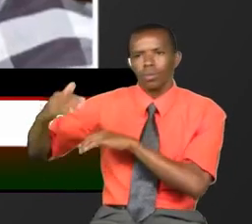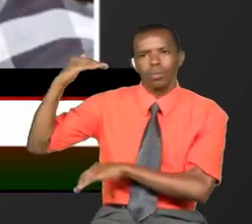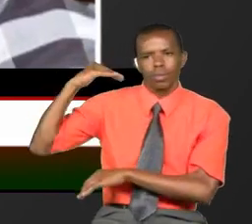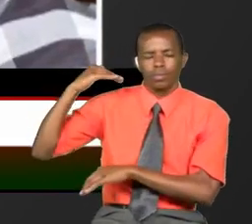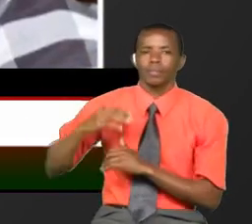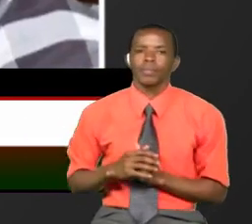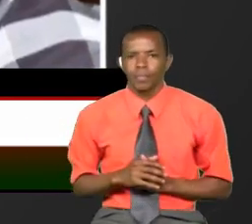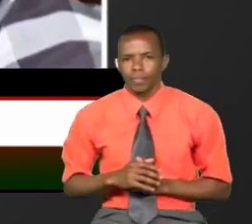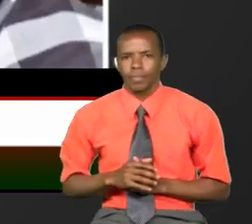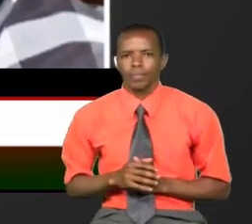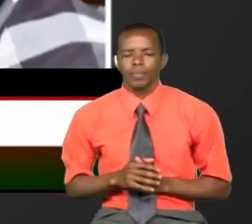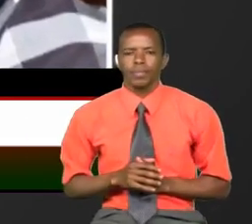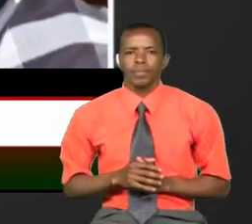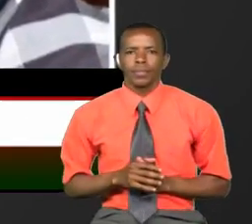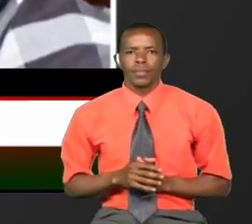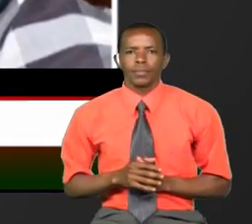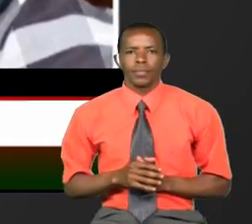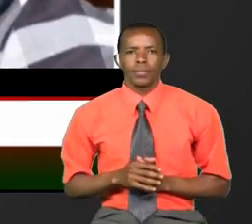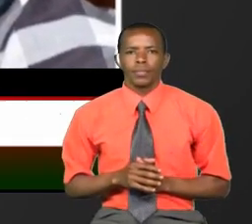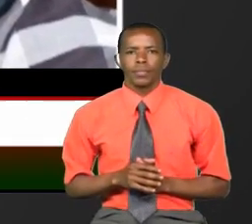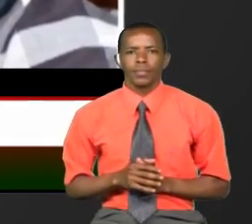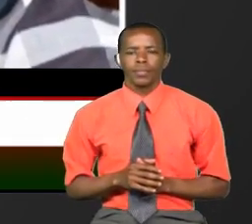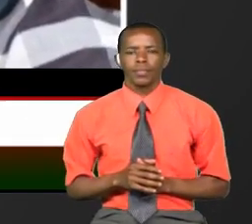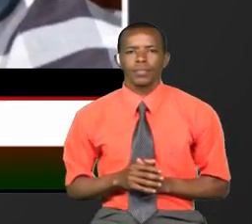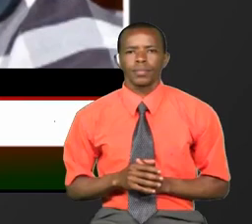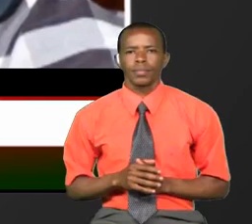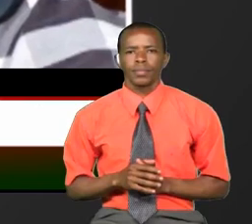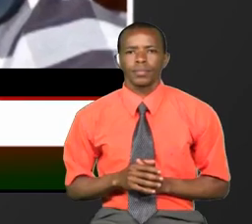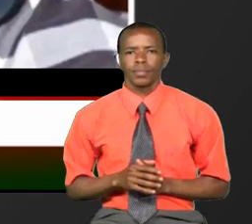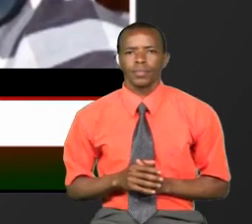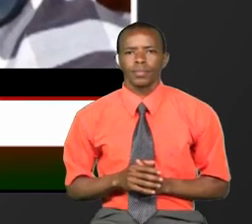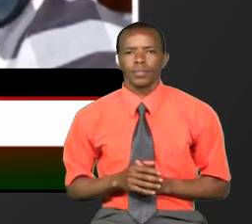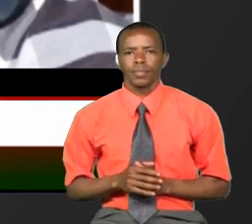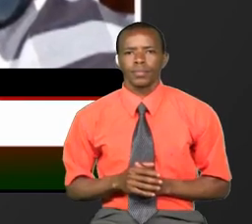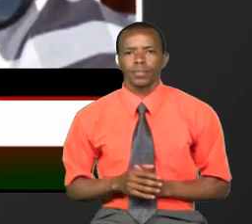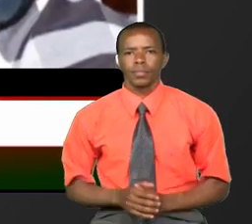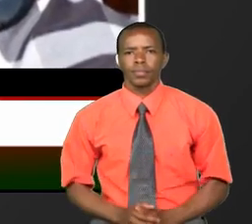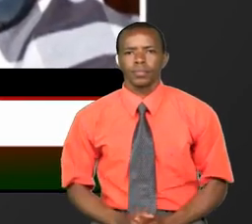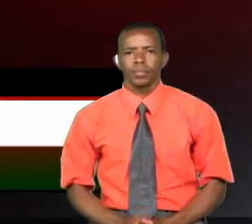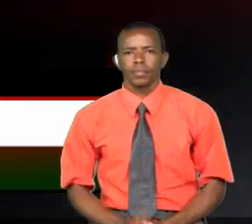line. Apollo James, Switch Television.